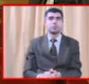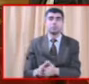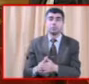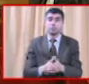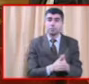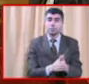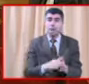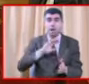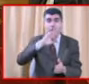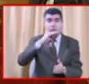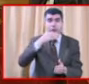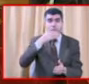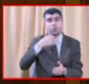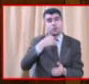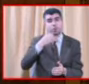الحمد لله